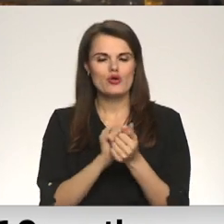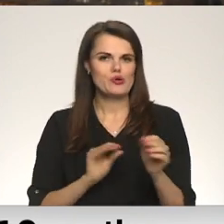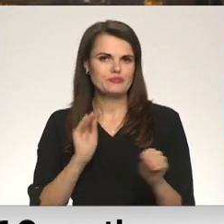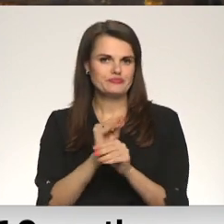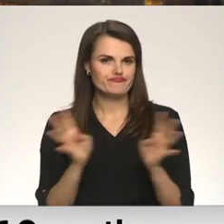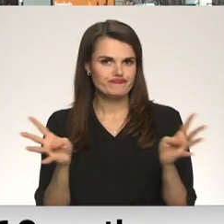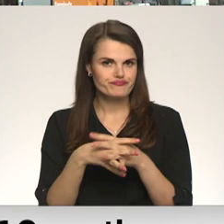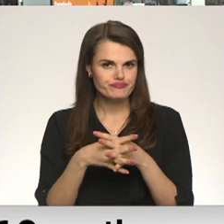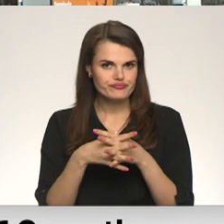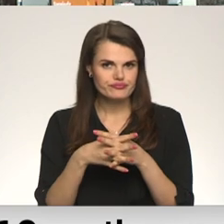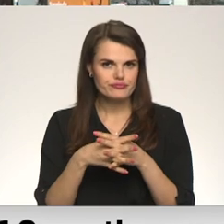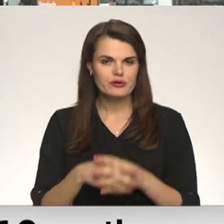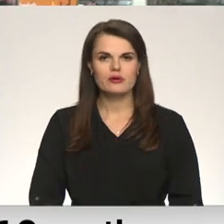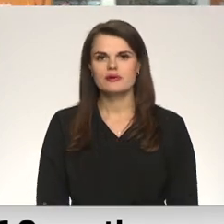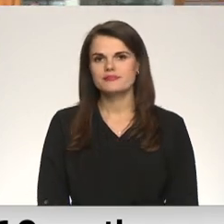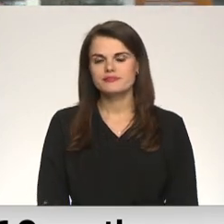Frēdenfelds.